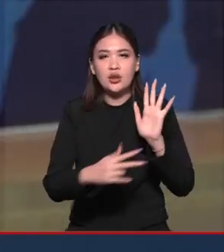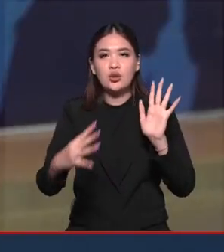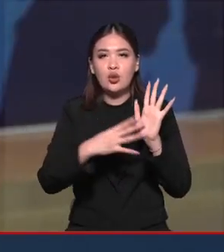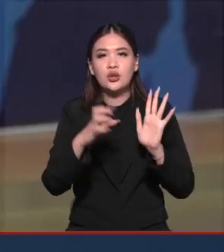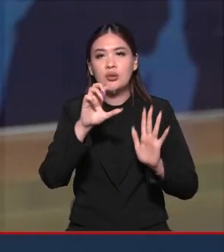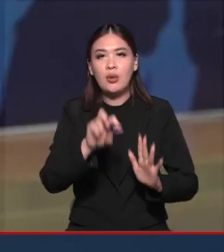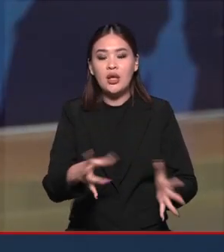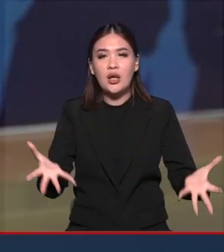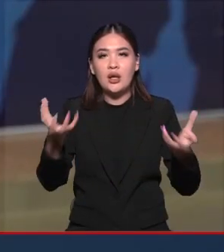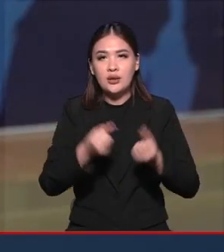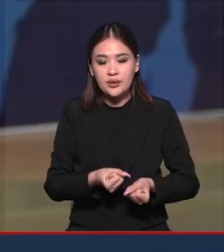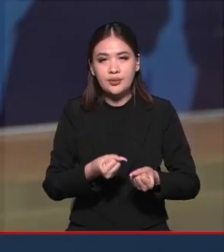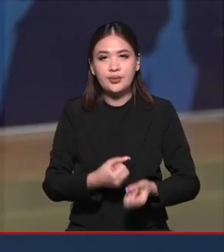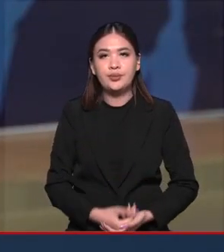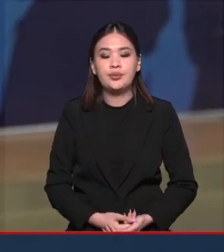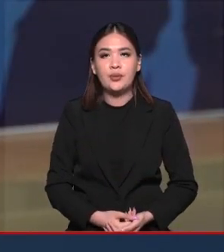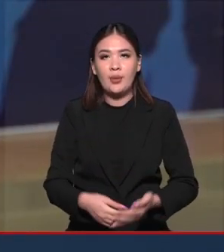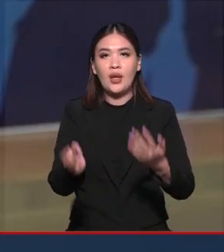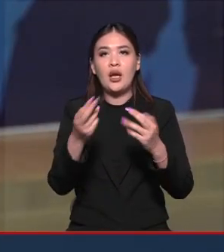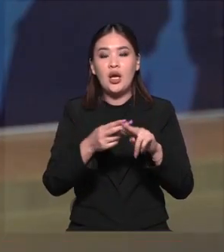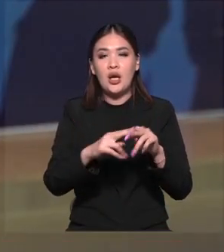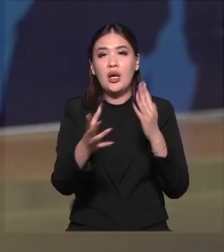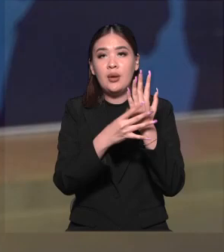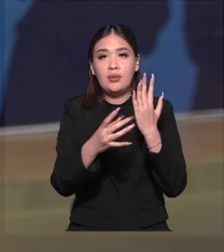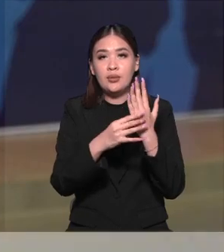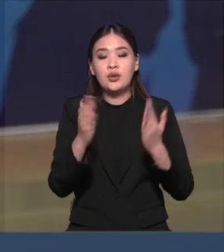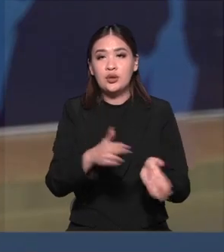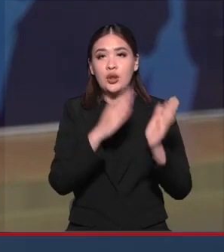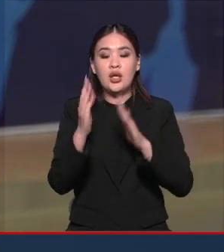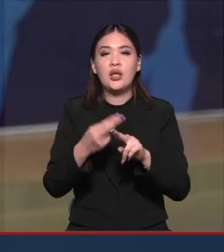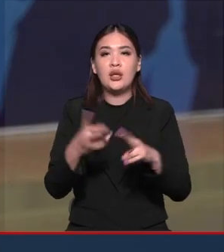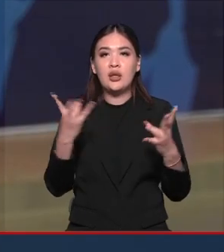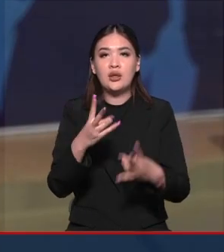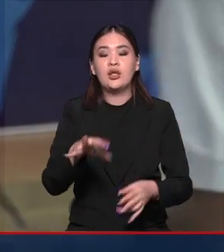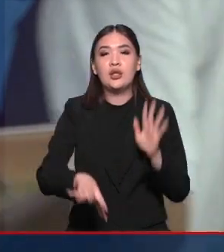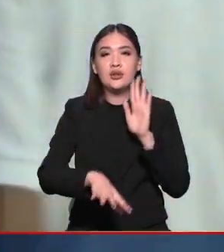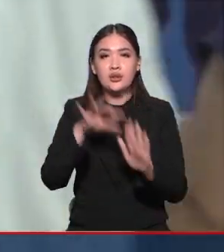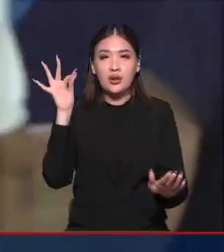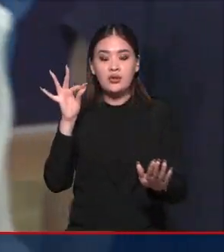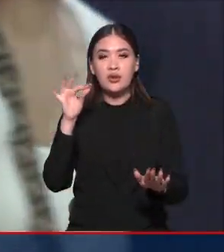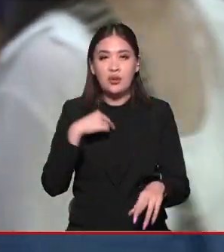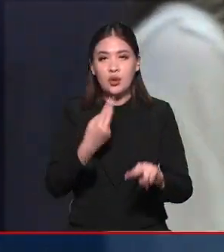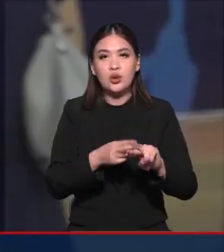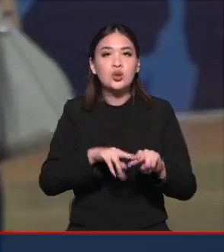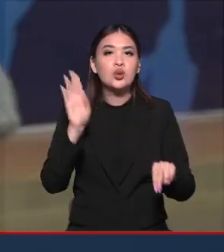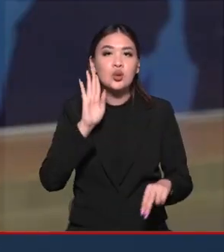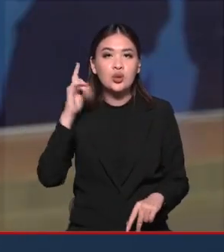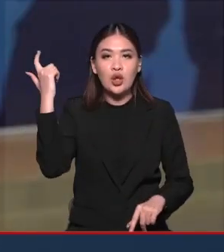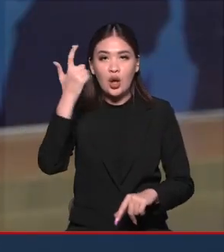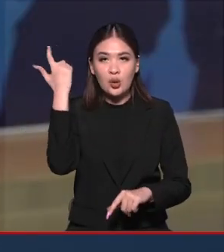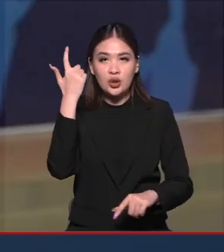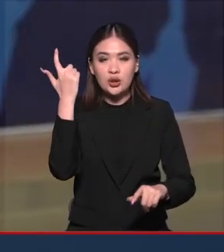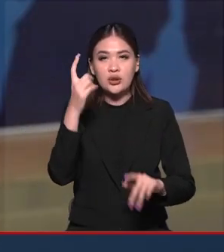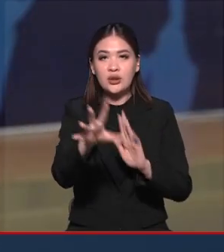болатынмын. Енді осы балыма қарай, мен мамандық таңдауым керек қой. Мен осы мамандыққа су шаруашылығы